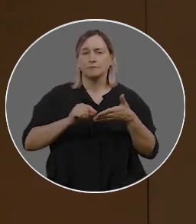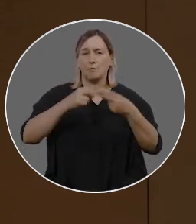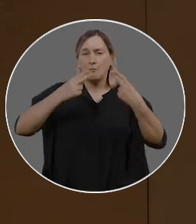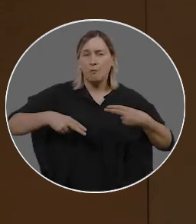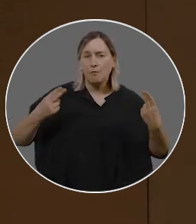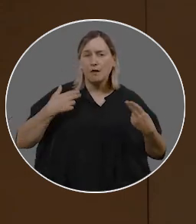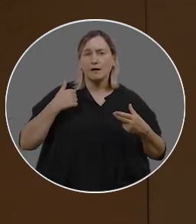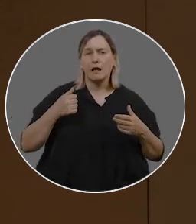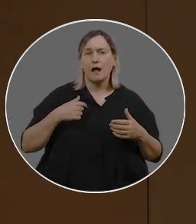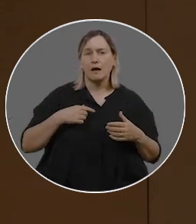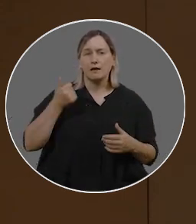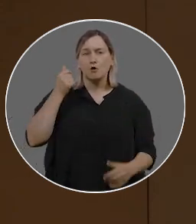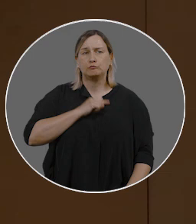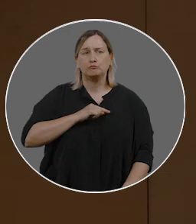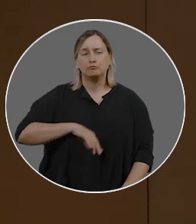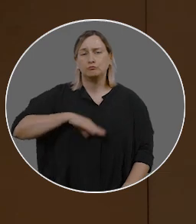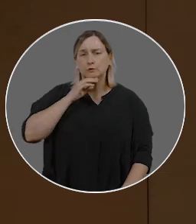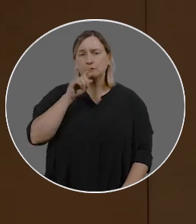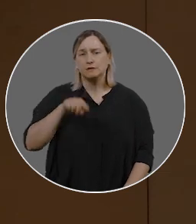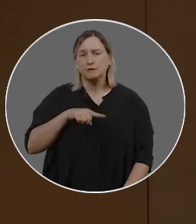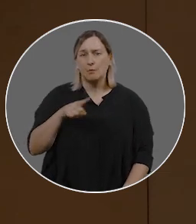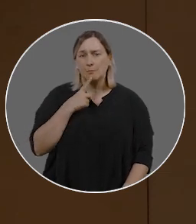pública està prou conscienciada.